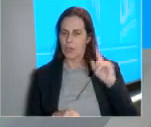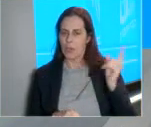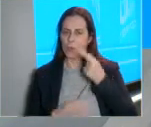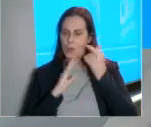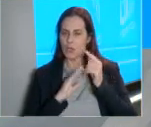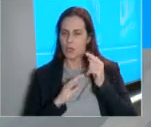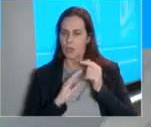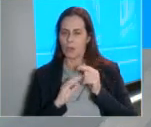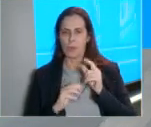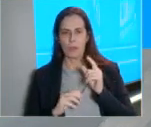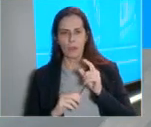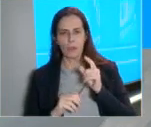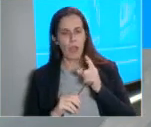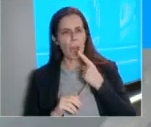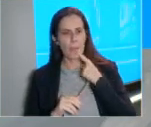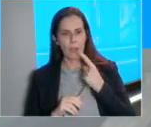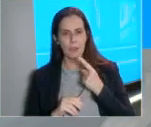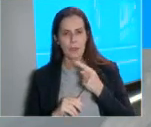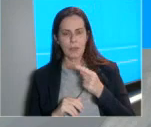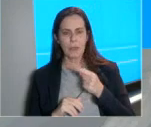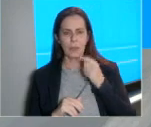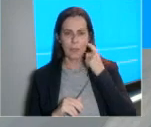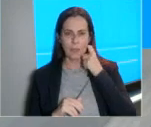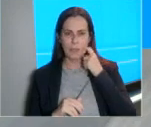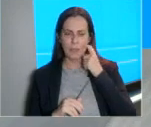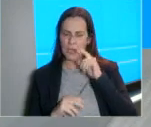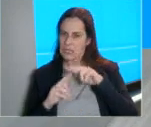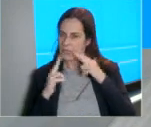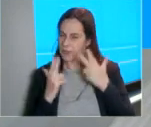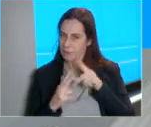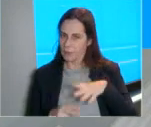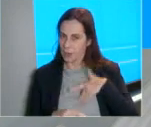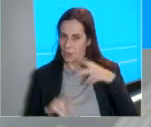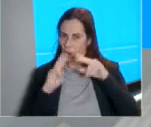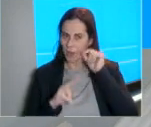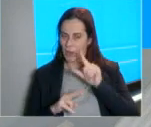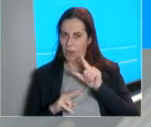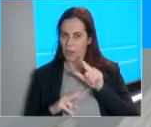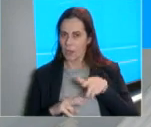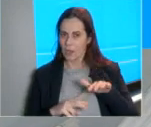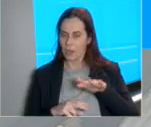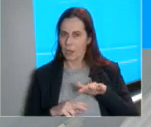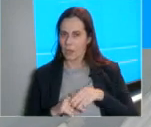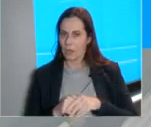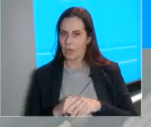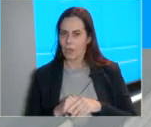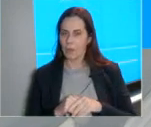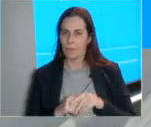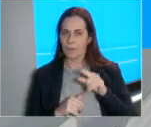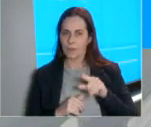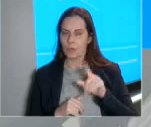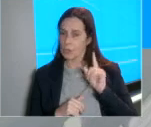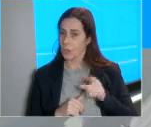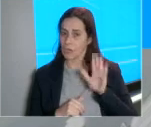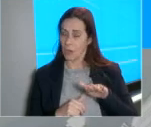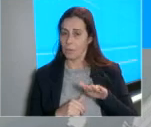שהוביל לבחירות. חבר הכנסת ביטון, יצא לך בהסך הדעת צוותי המתן, ואני תוהה לעצמי, האם אתם מרגישים בכחול לבן שאתם רק באזור המתן? כי אתם